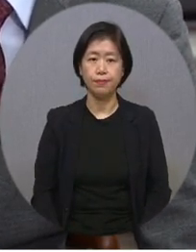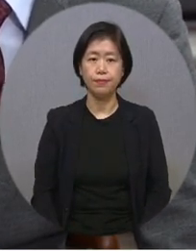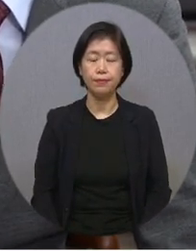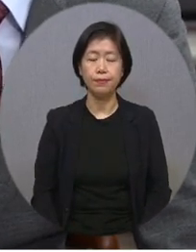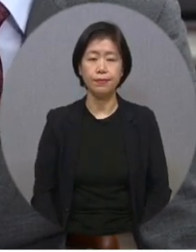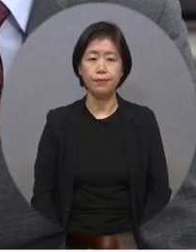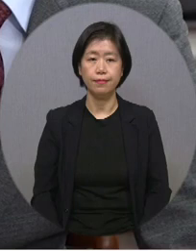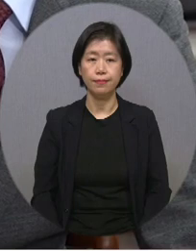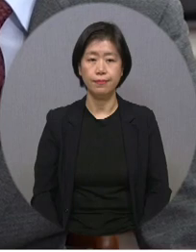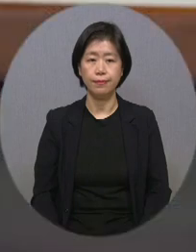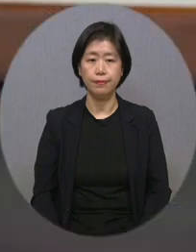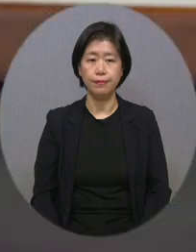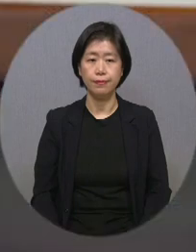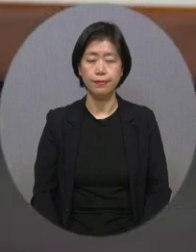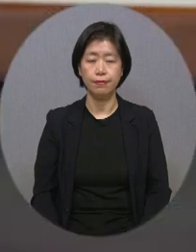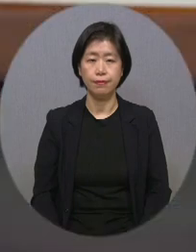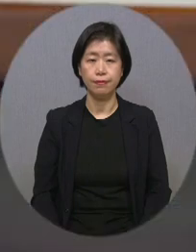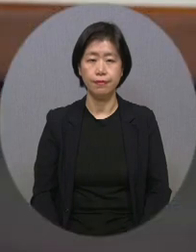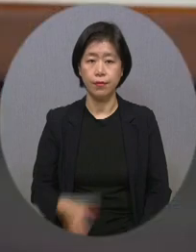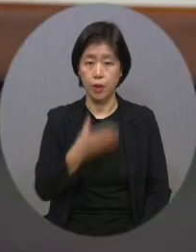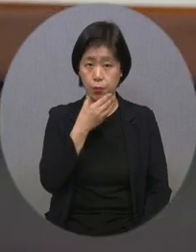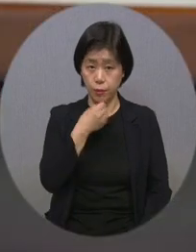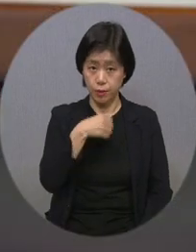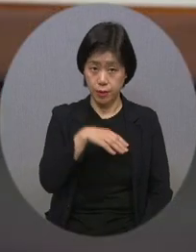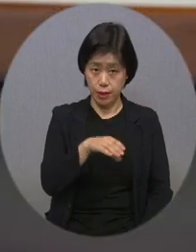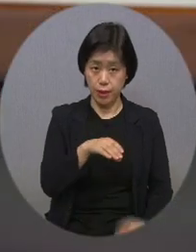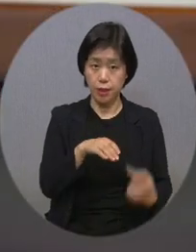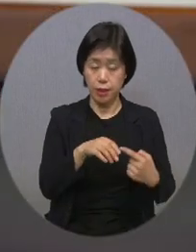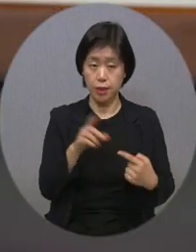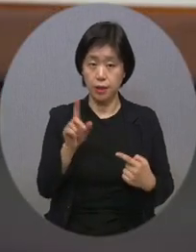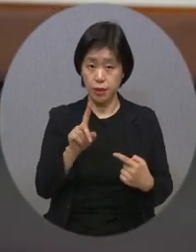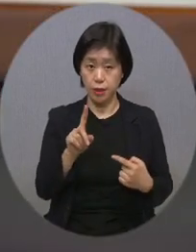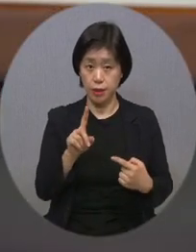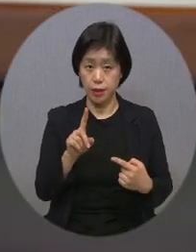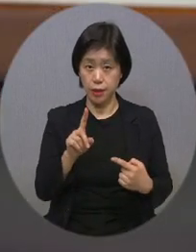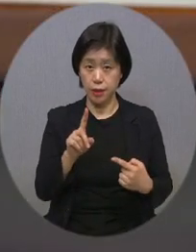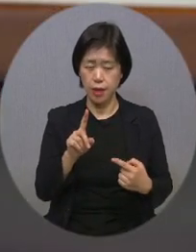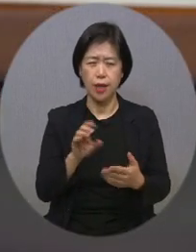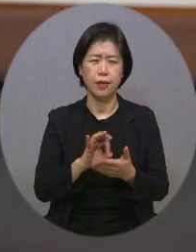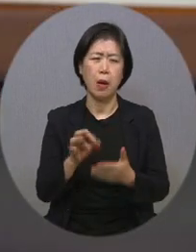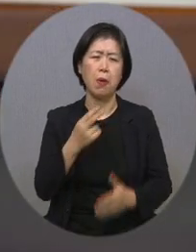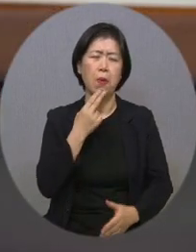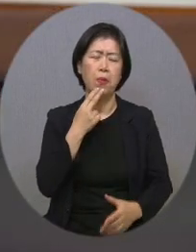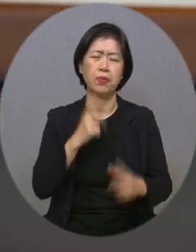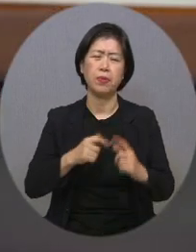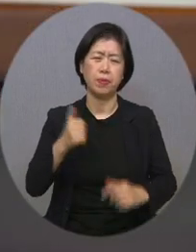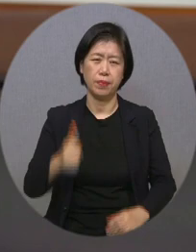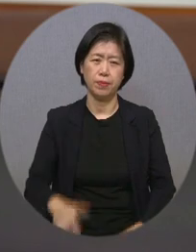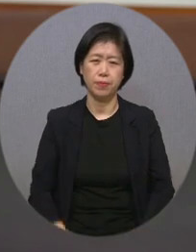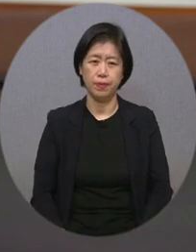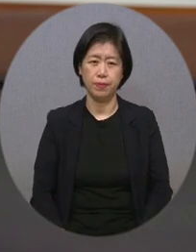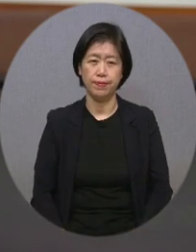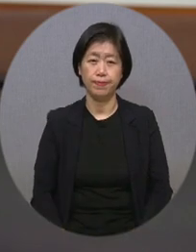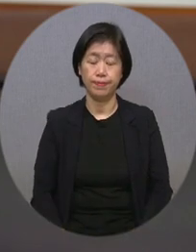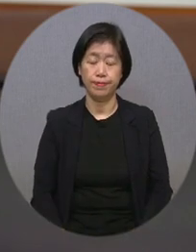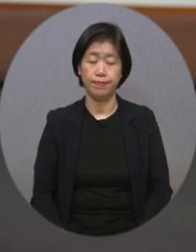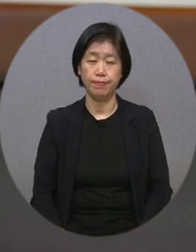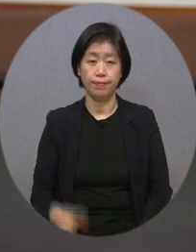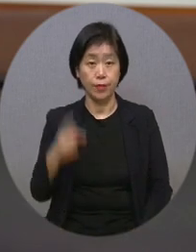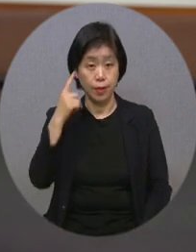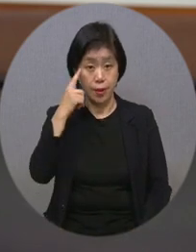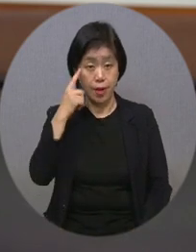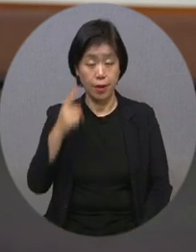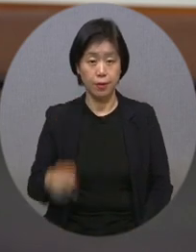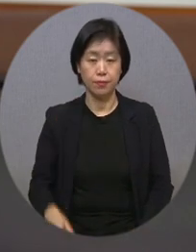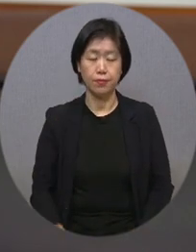한번 말씀 부탁드리겠습니다. 사실은 복지라는 말을 사실 저희들이 안 써야죠. 그 왜 그러냐면은